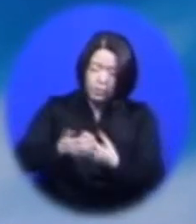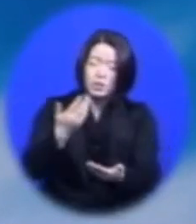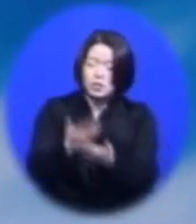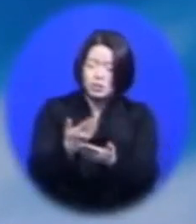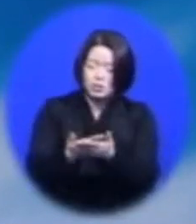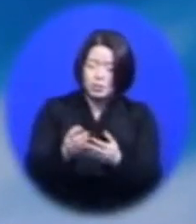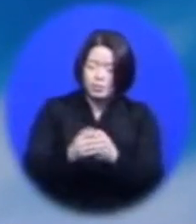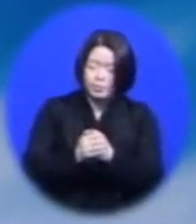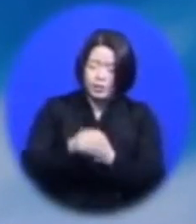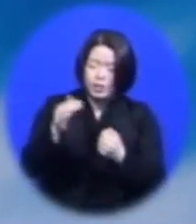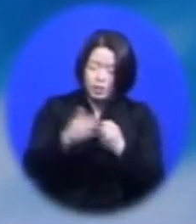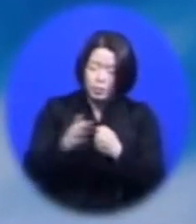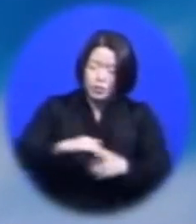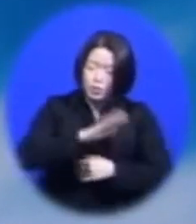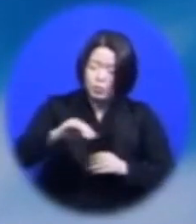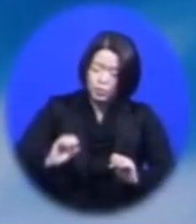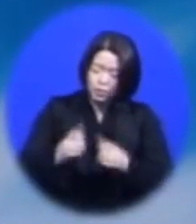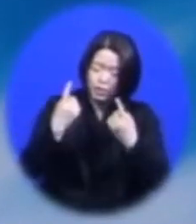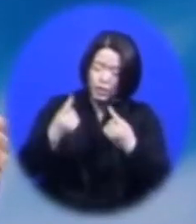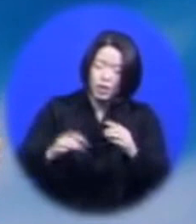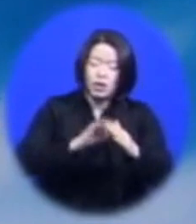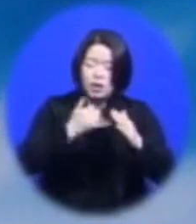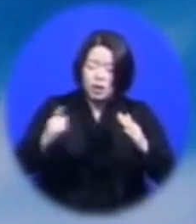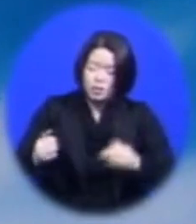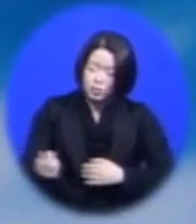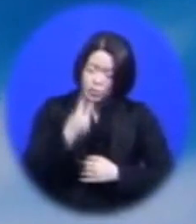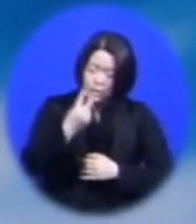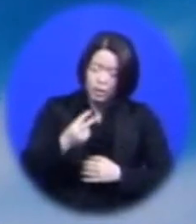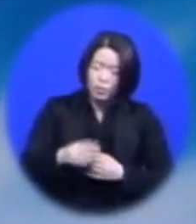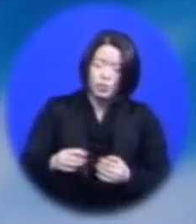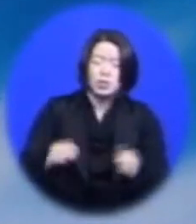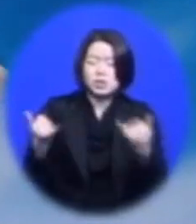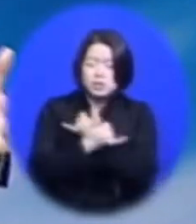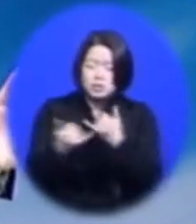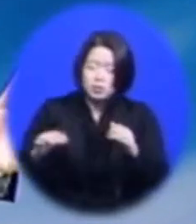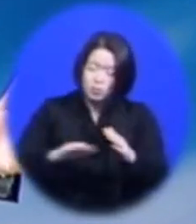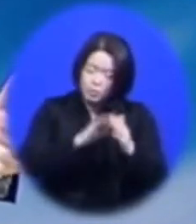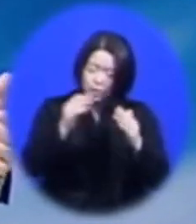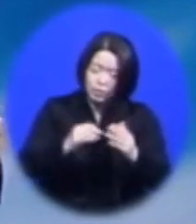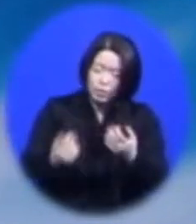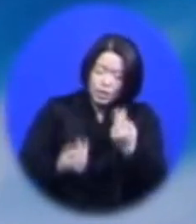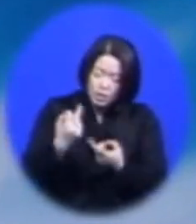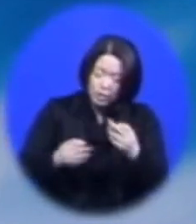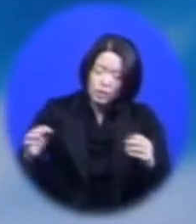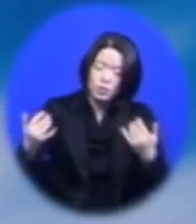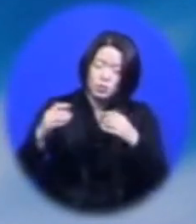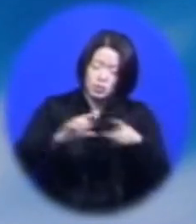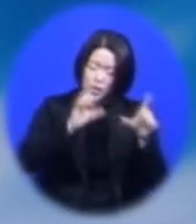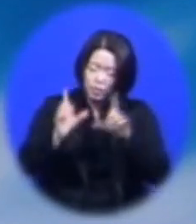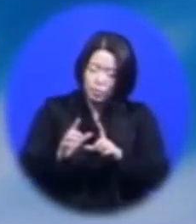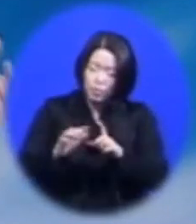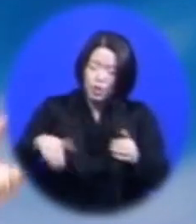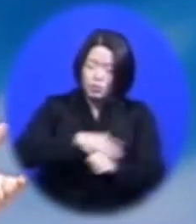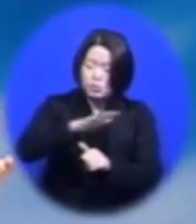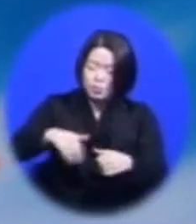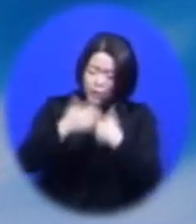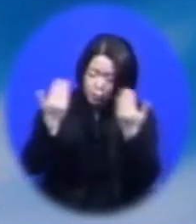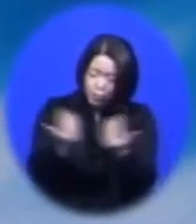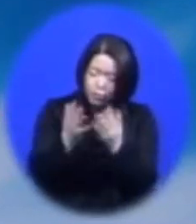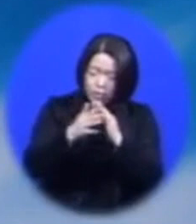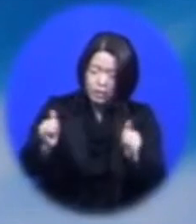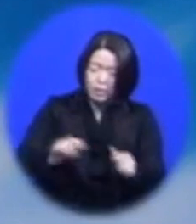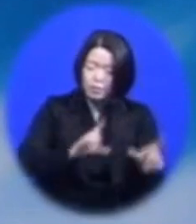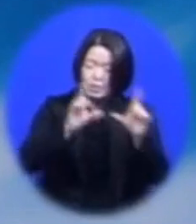해주소서. 그래서 우리로 인하여 가족도 살고 친척도 살고 형제도 살고 우리 주변에 있는 모든 이들이